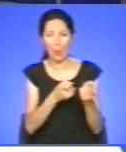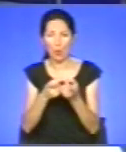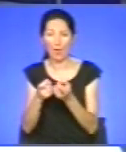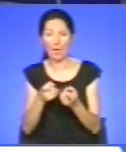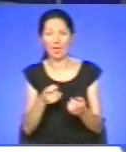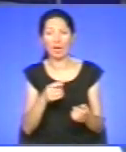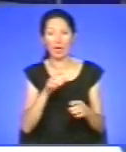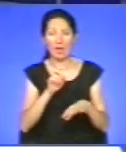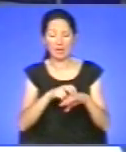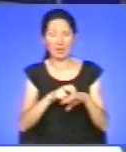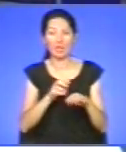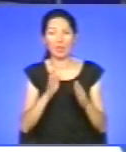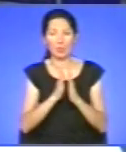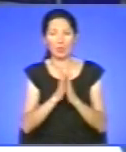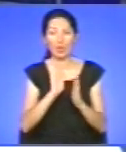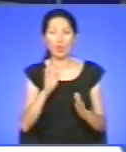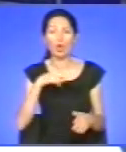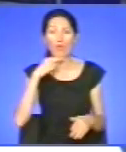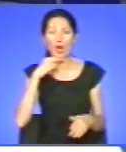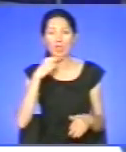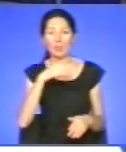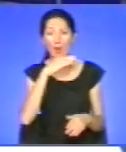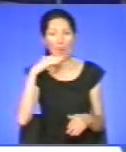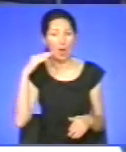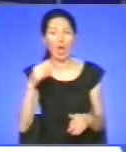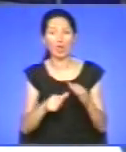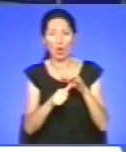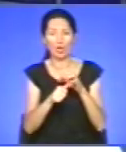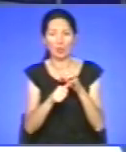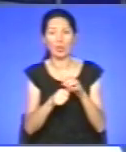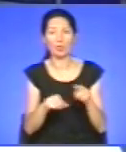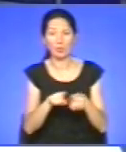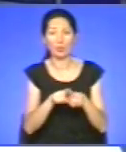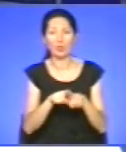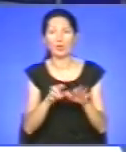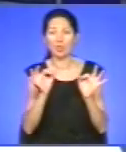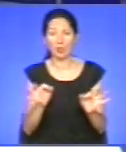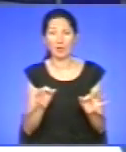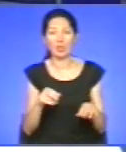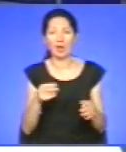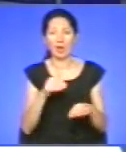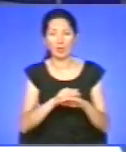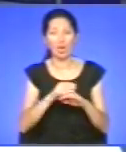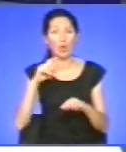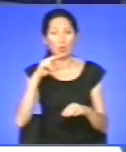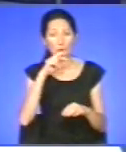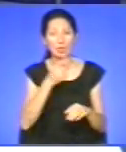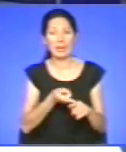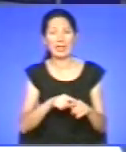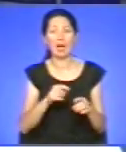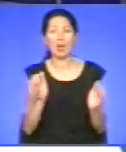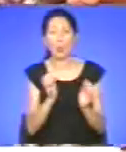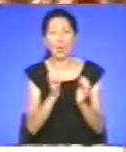грибів маскуються під їстівні. Їх уживання може стати смертельним. Як вберегтися від отруєння, дізнавалася Людмила